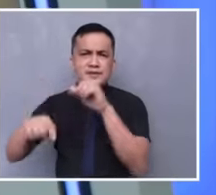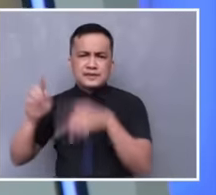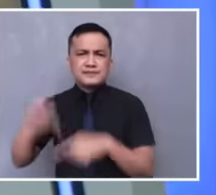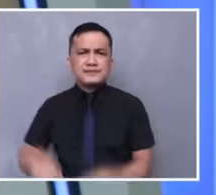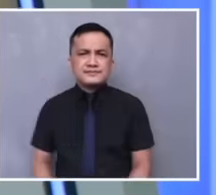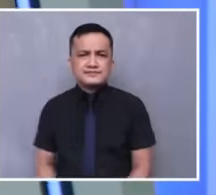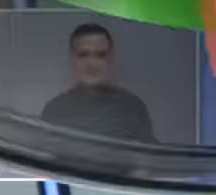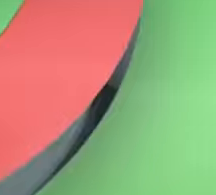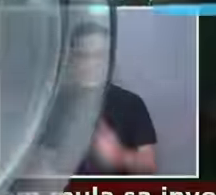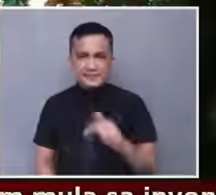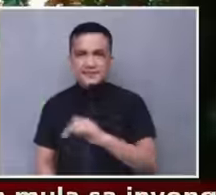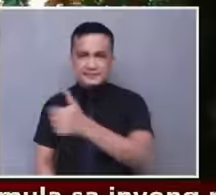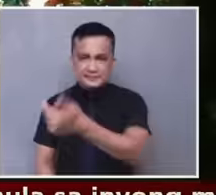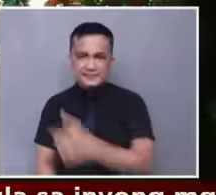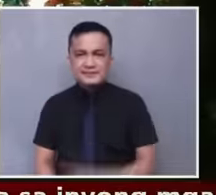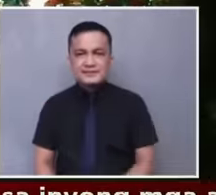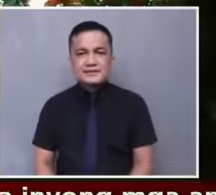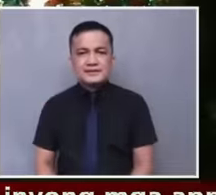Escanilla.